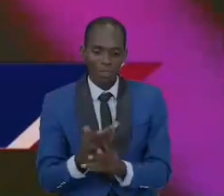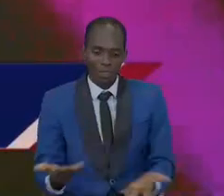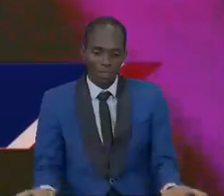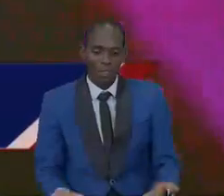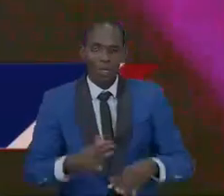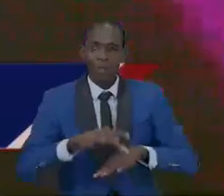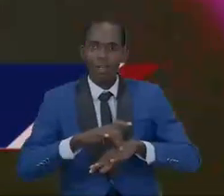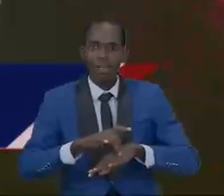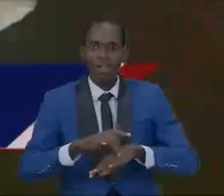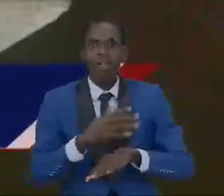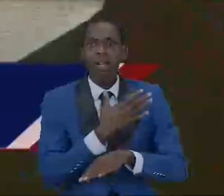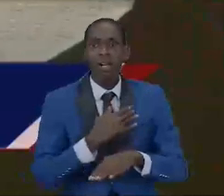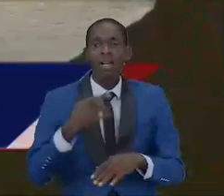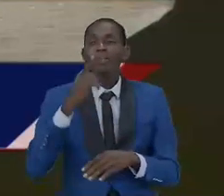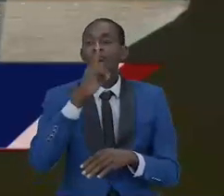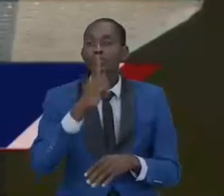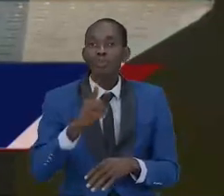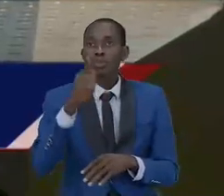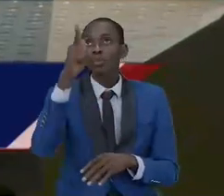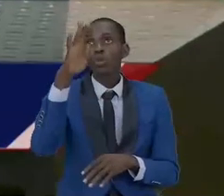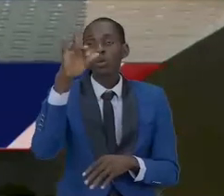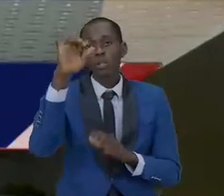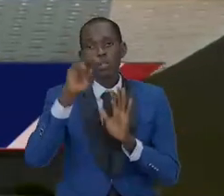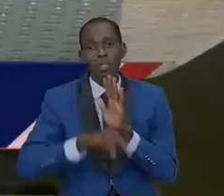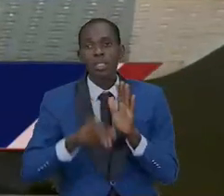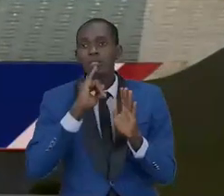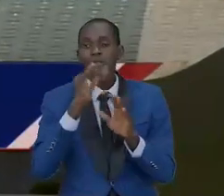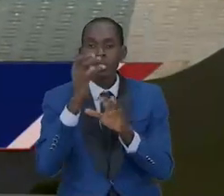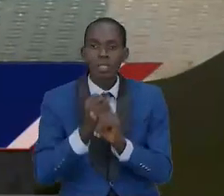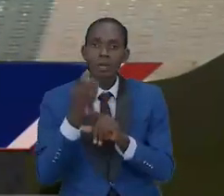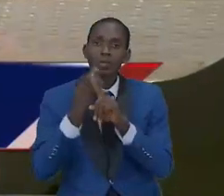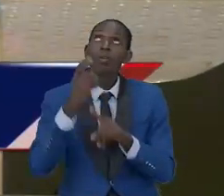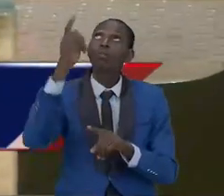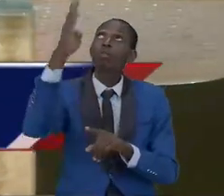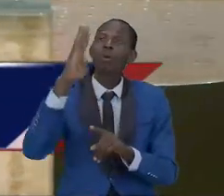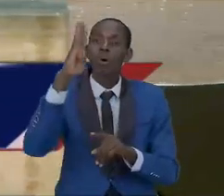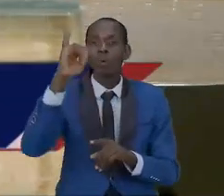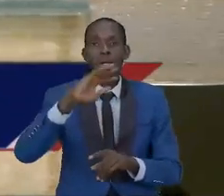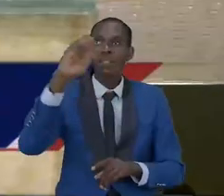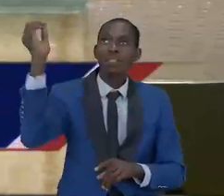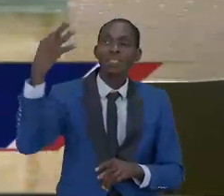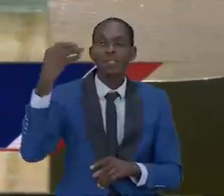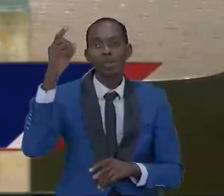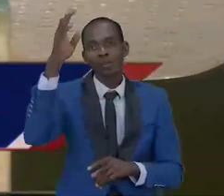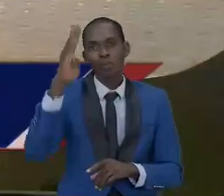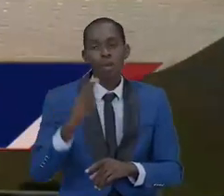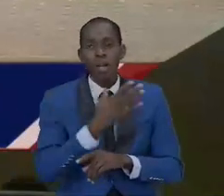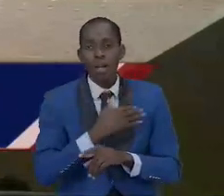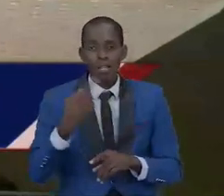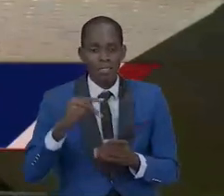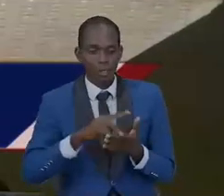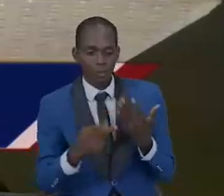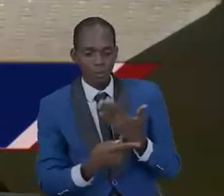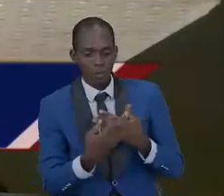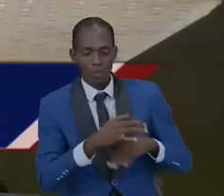la piété ce que nous voulons recevoir de la part de Dieu c'est la grâce de par la grâce de Dieu alors le produit de la terre